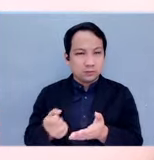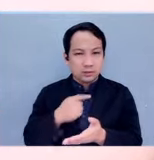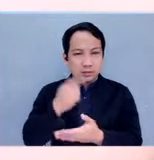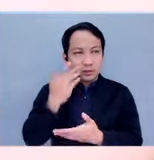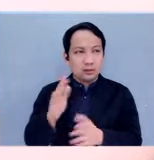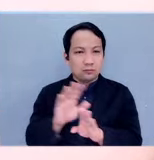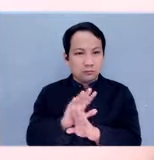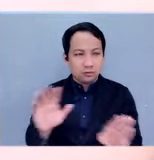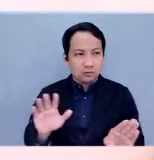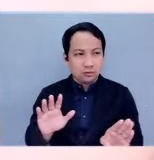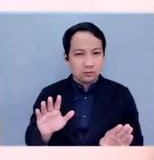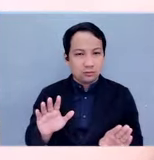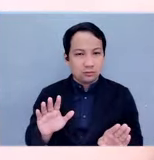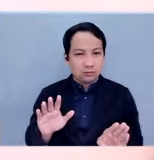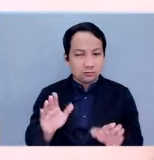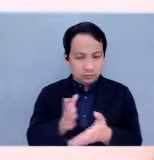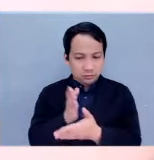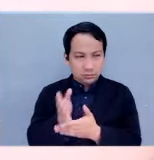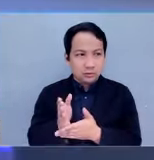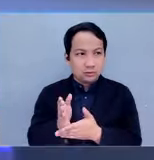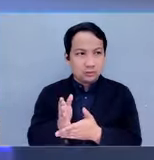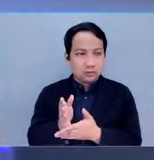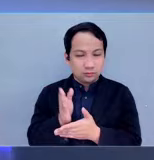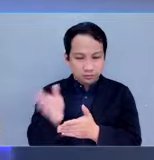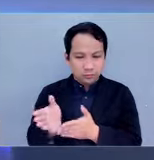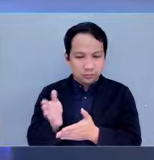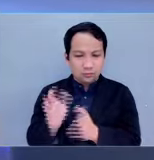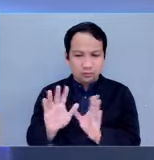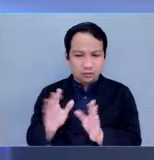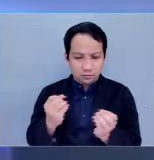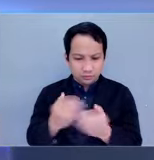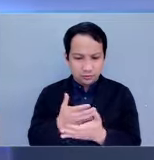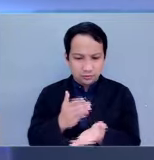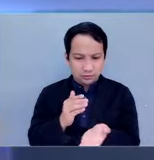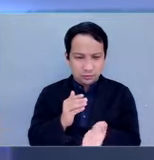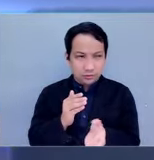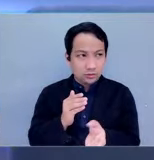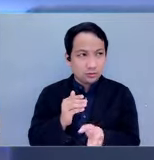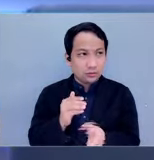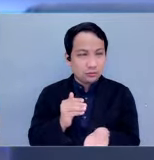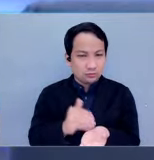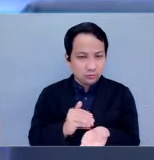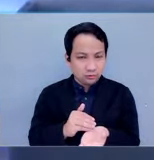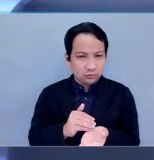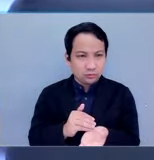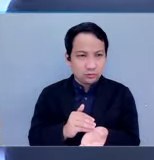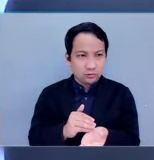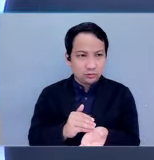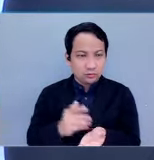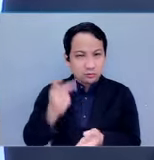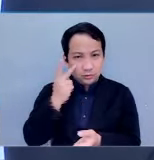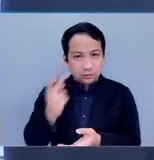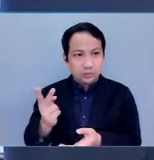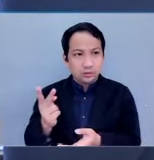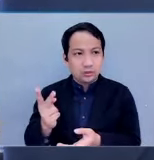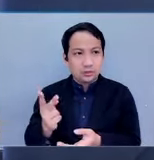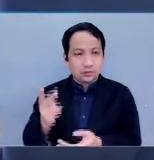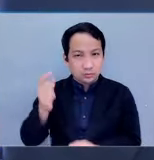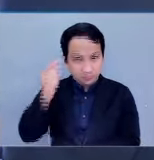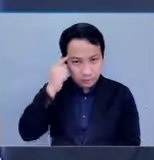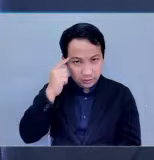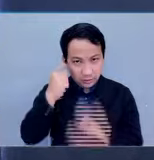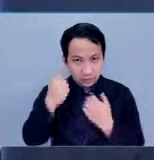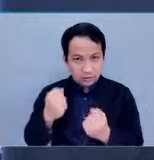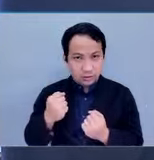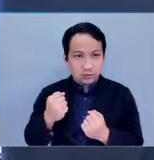magpatingin. Yes. Oo. So don't kasi may stigma pa rin na na if you have mental health, na mababa